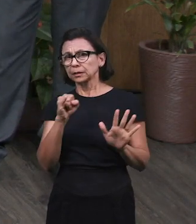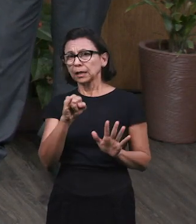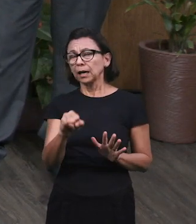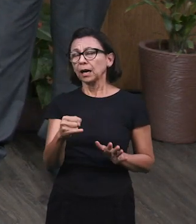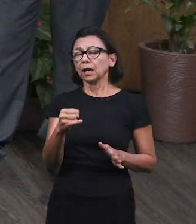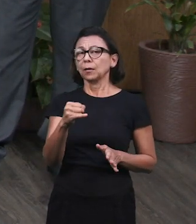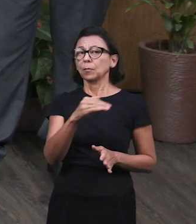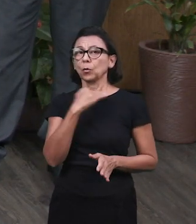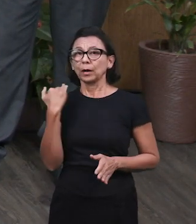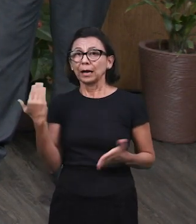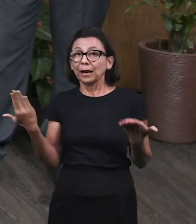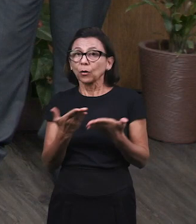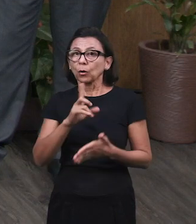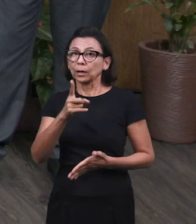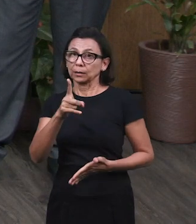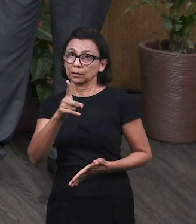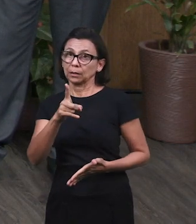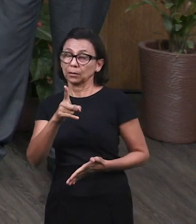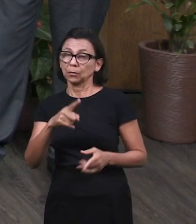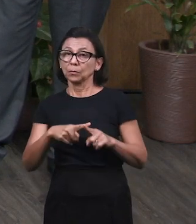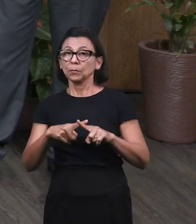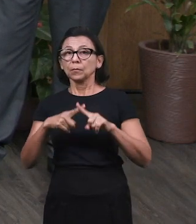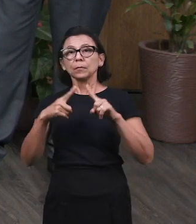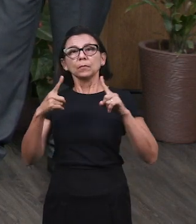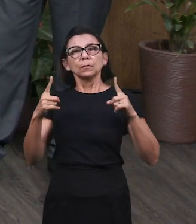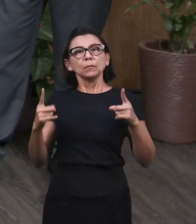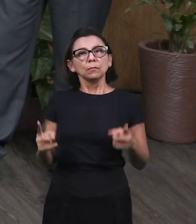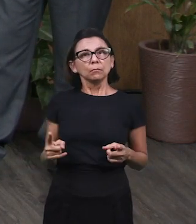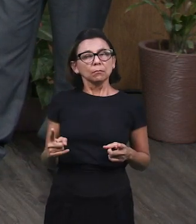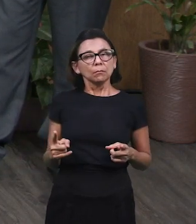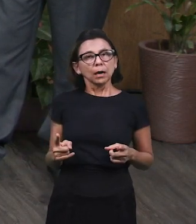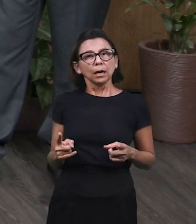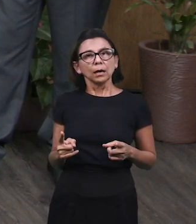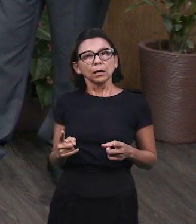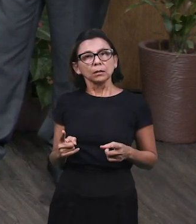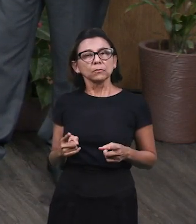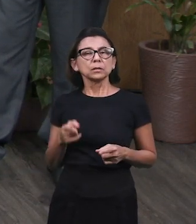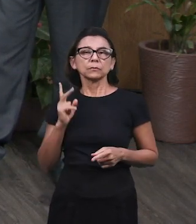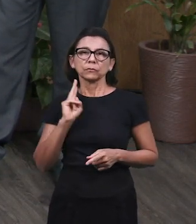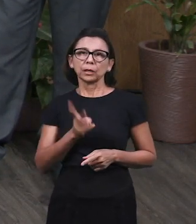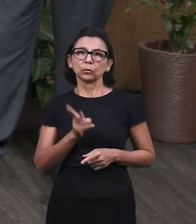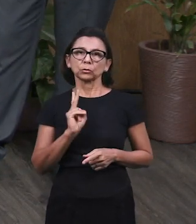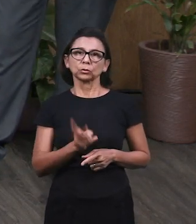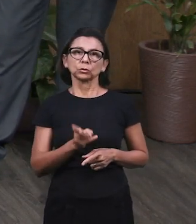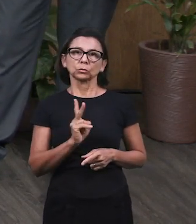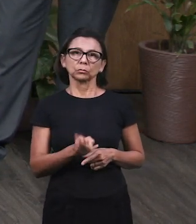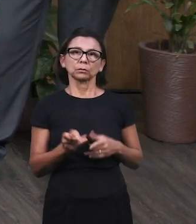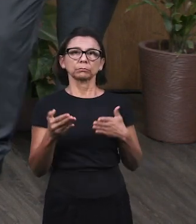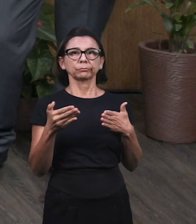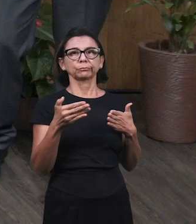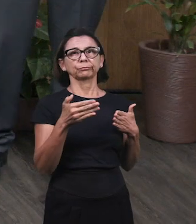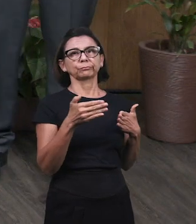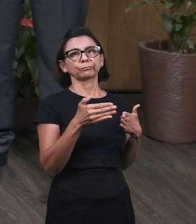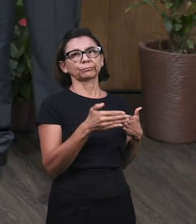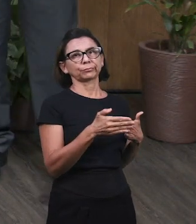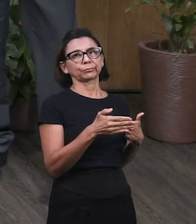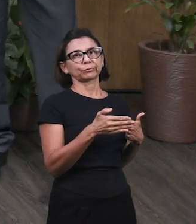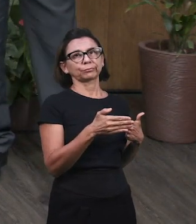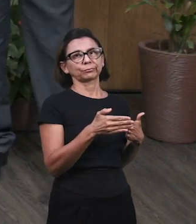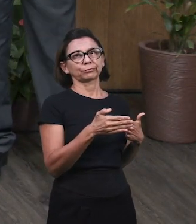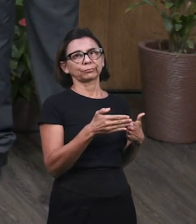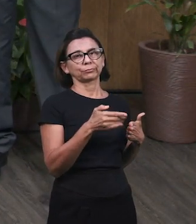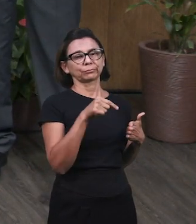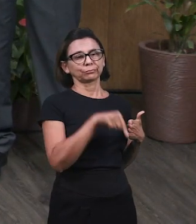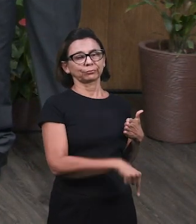marcher et de vivre pour l'éternité sans Dieu. Mais si vous n'avez pas encore fait